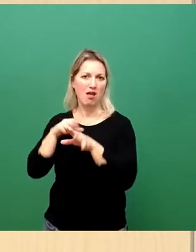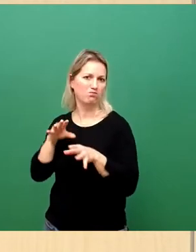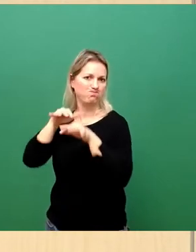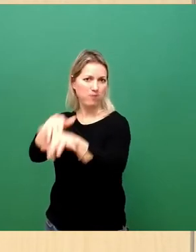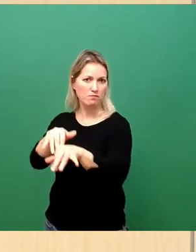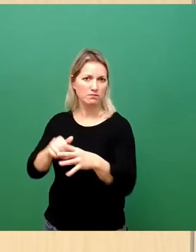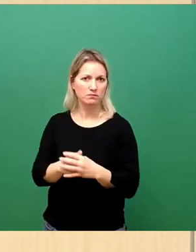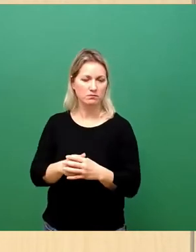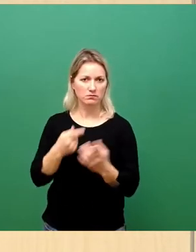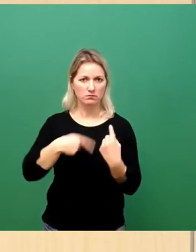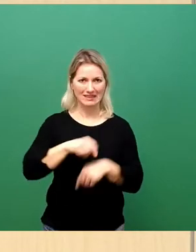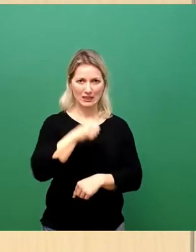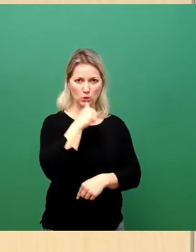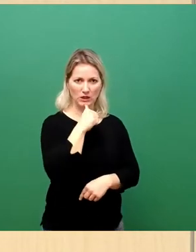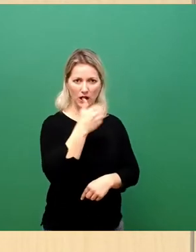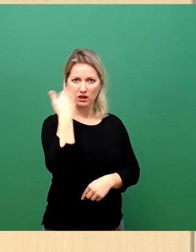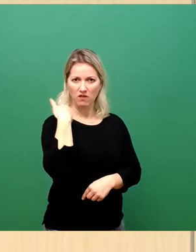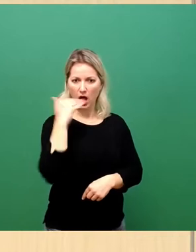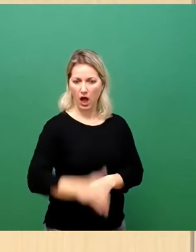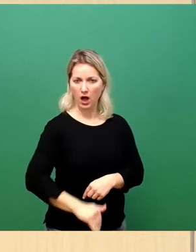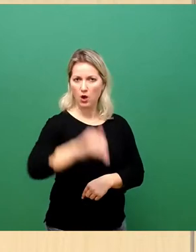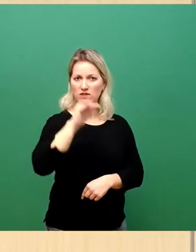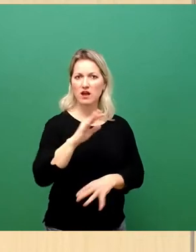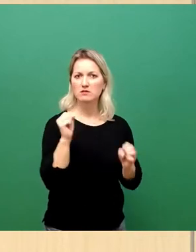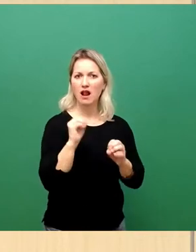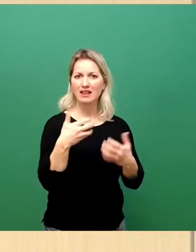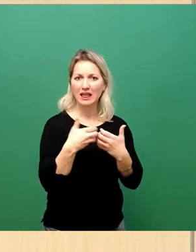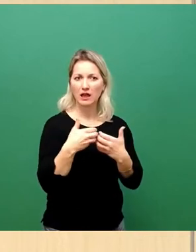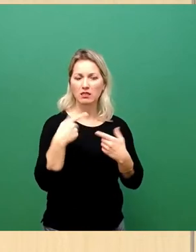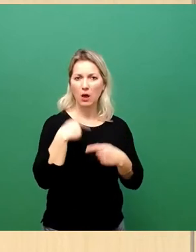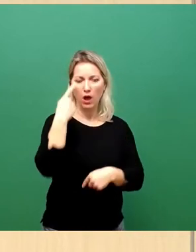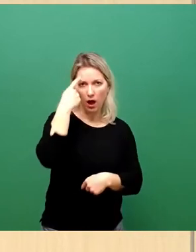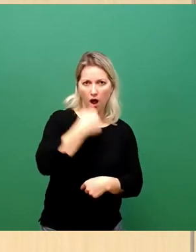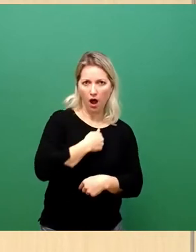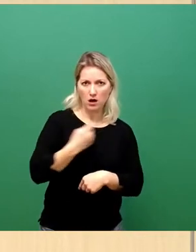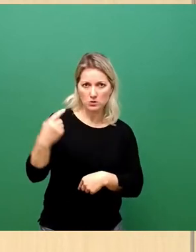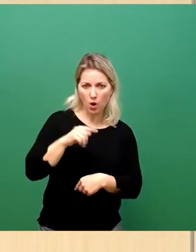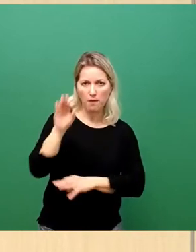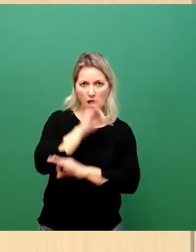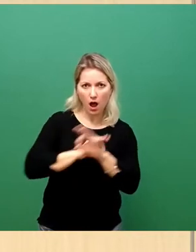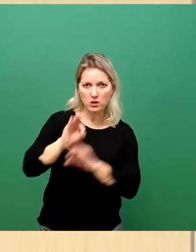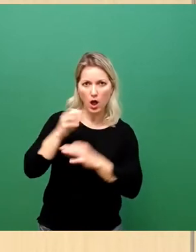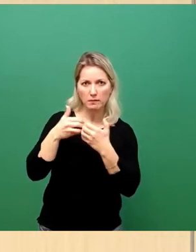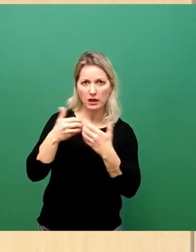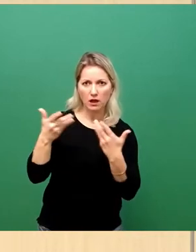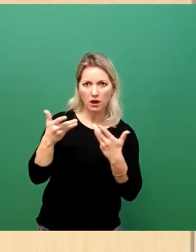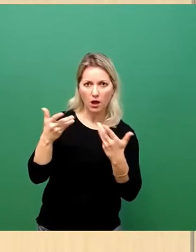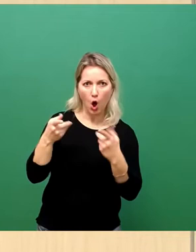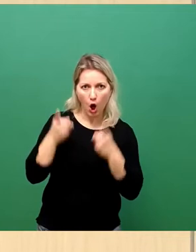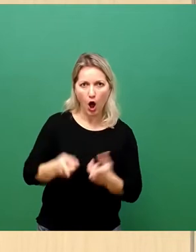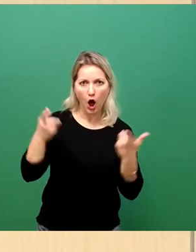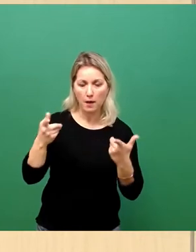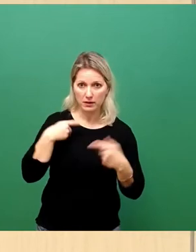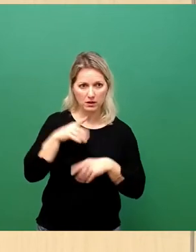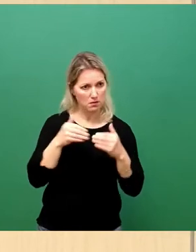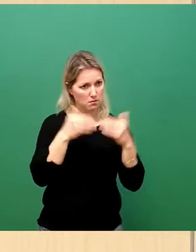Krieg aufgewachsen waren, mit der ständigen Bedrohung eines Atomkrieges, fürchteten uns an diesem Morgen schlicht und einfach vor einem